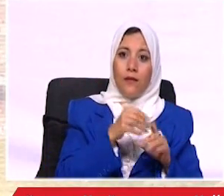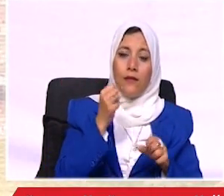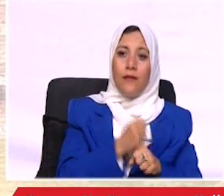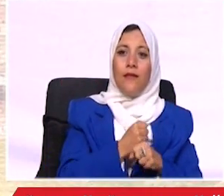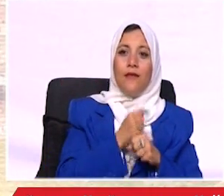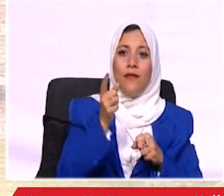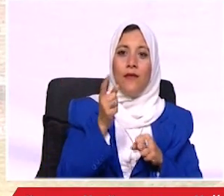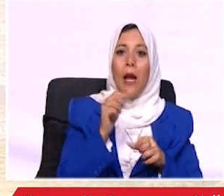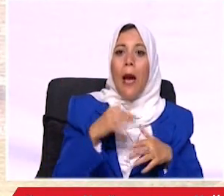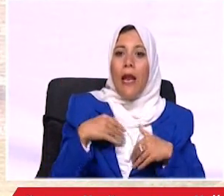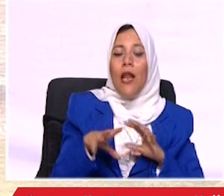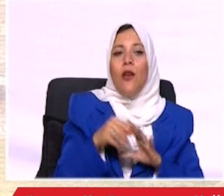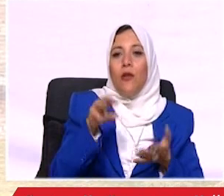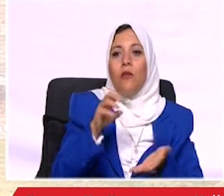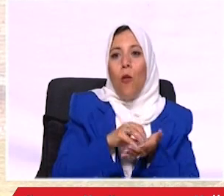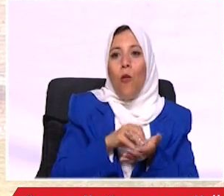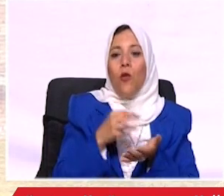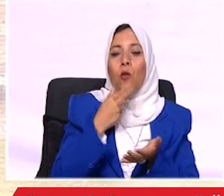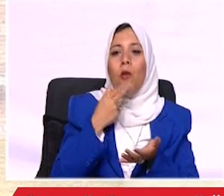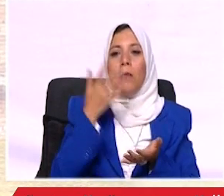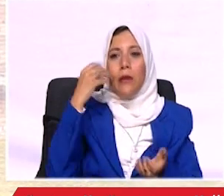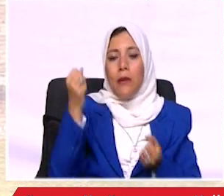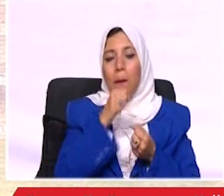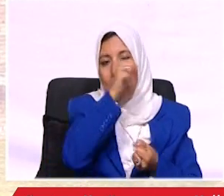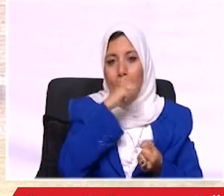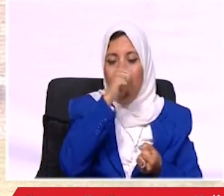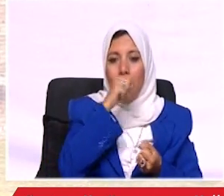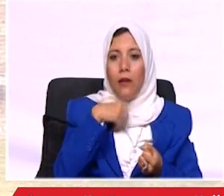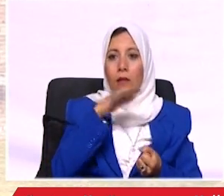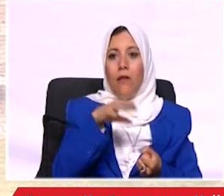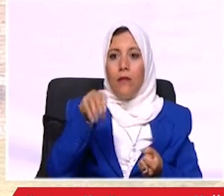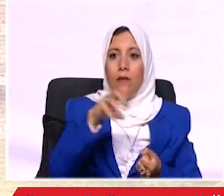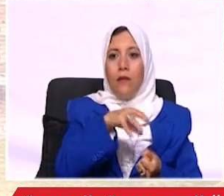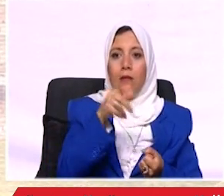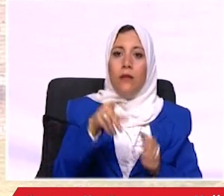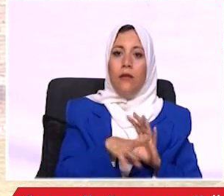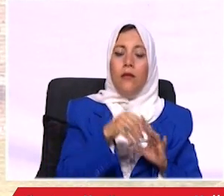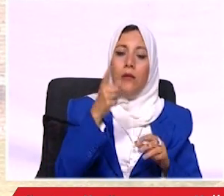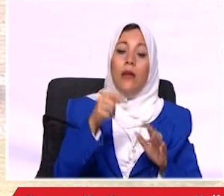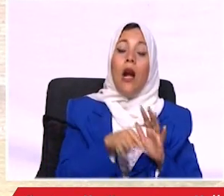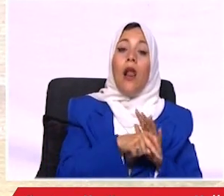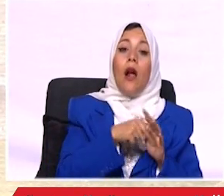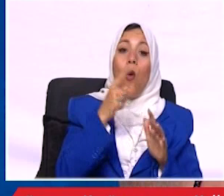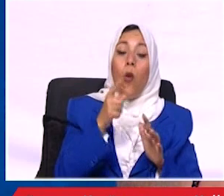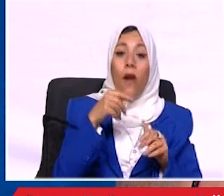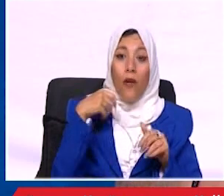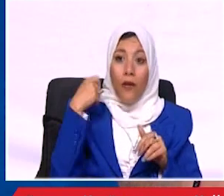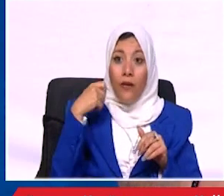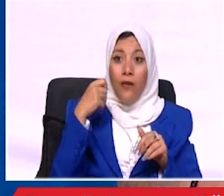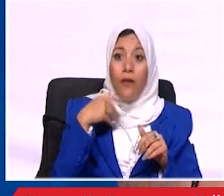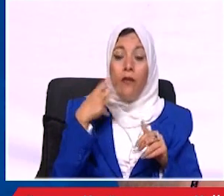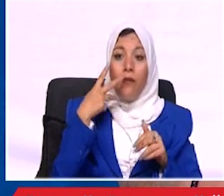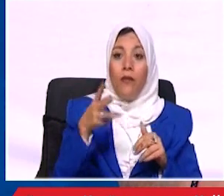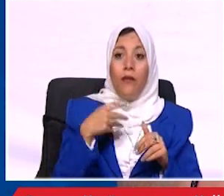الفيلم ده، كان عمرو دياب، فهو اللي رشحني. بس ده كان اول اكسبيرينس. بس